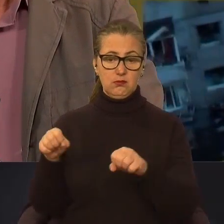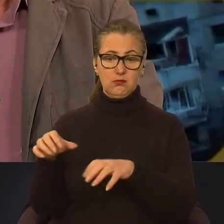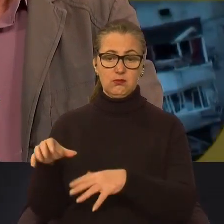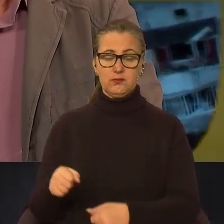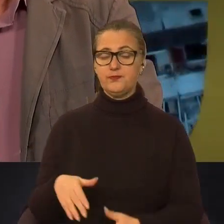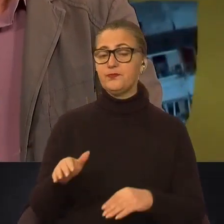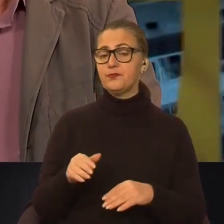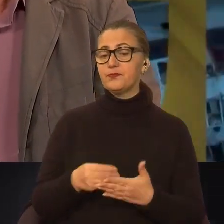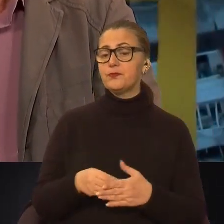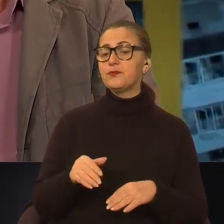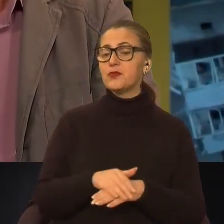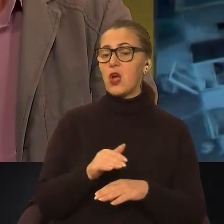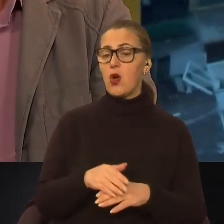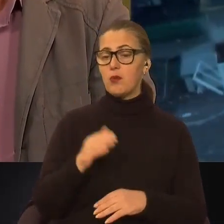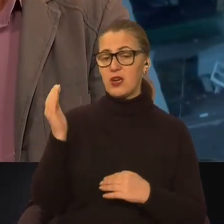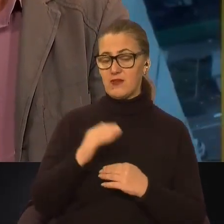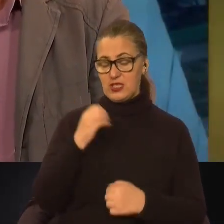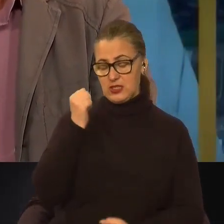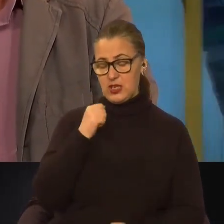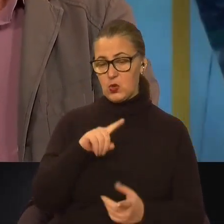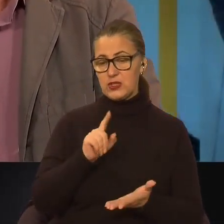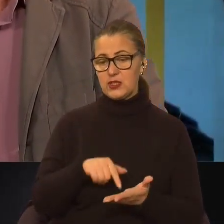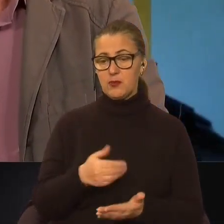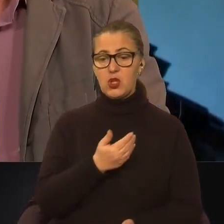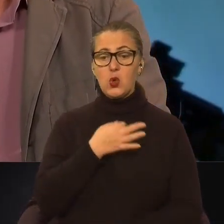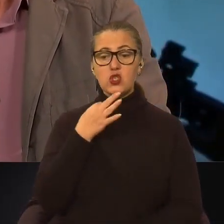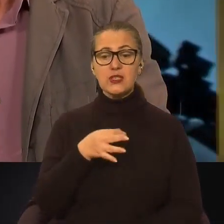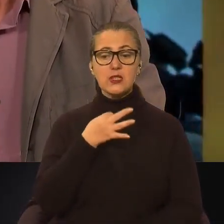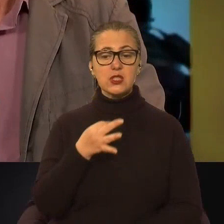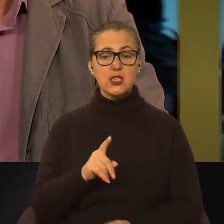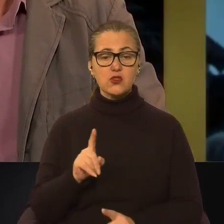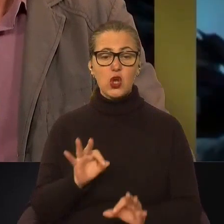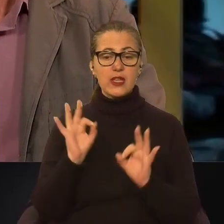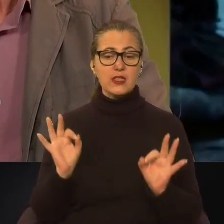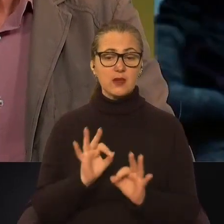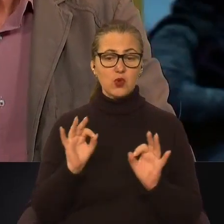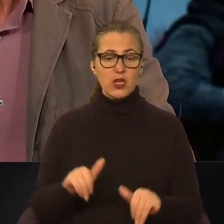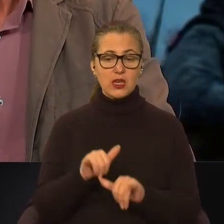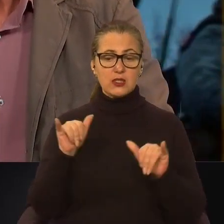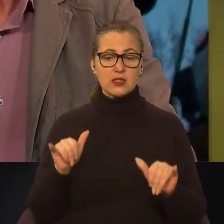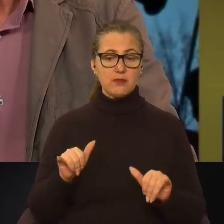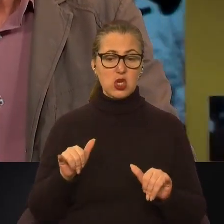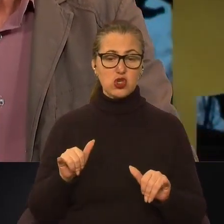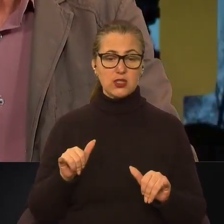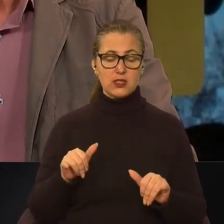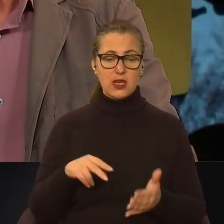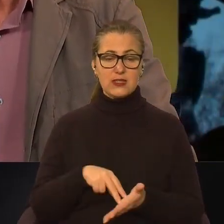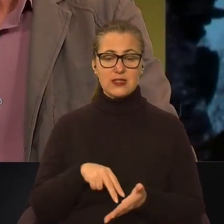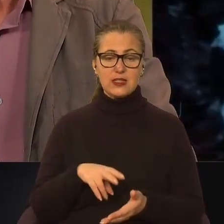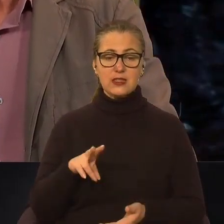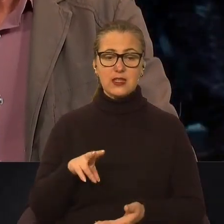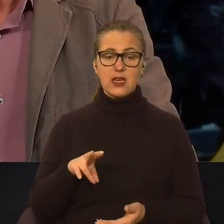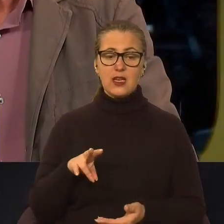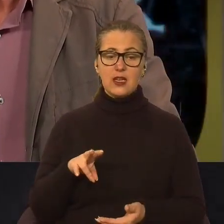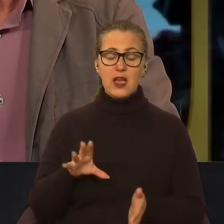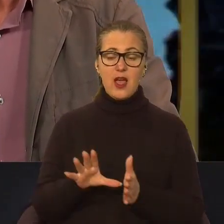Добрий вечір дякую за запитання хочу одразу зазначити що ні прояке Збільшення ціни на або